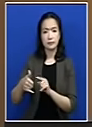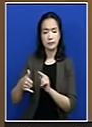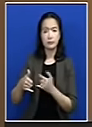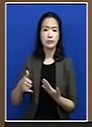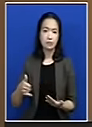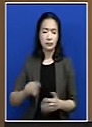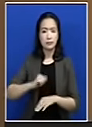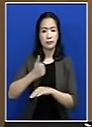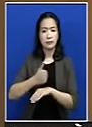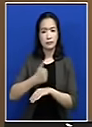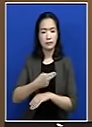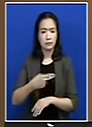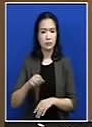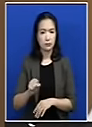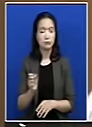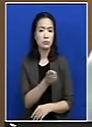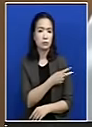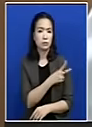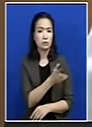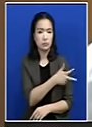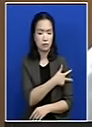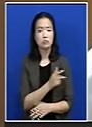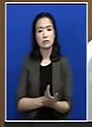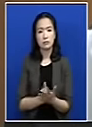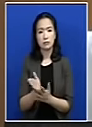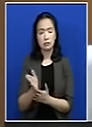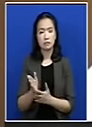าโสผู้อำนวยการหลักสูตรปริญญาโทและปริญญาเอก